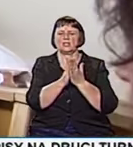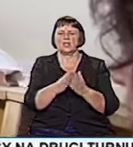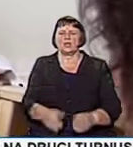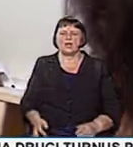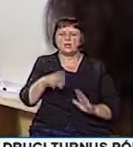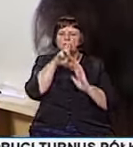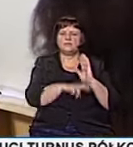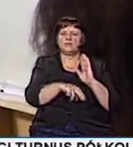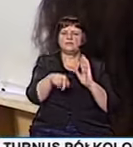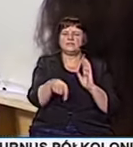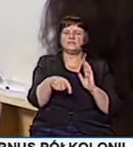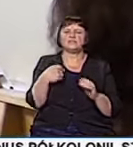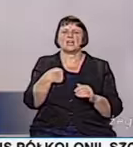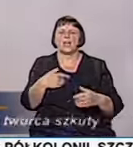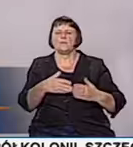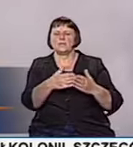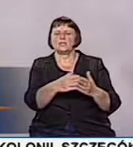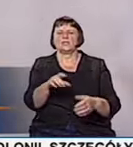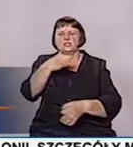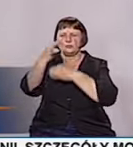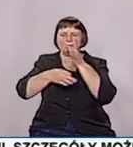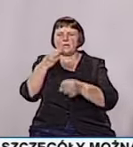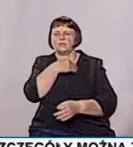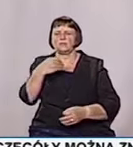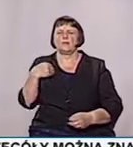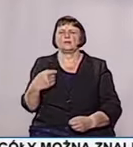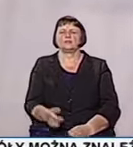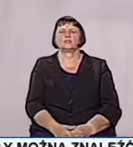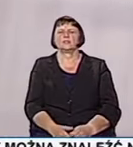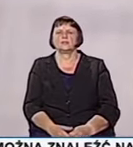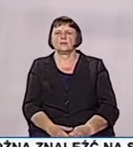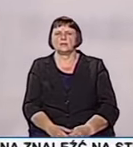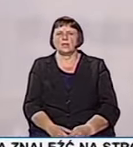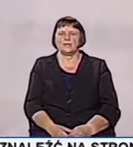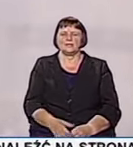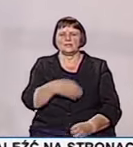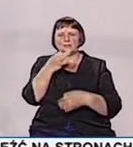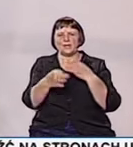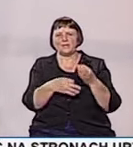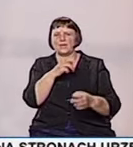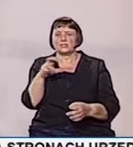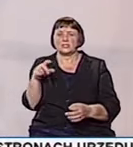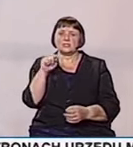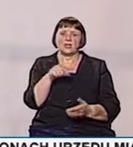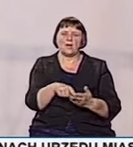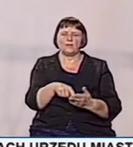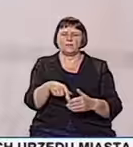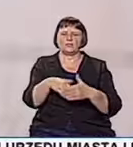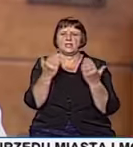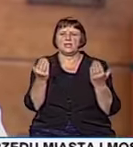Przepisy żeglugowe i śpiewnik polski. Czy to w dzień, czy o zachodzie,